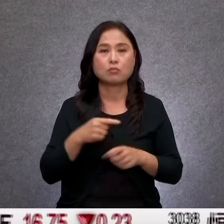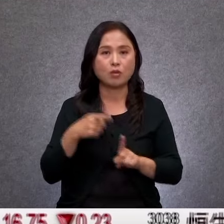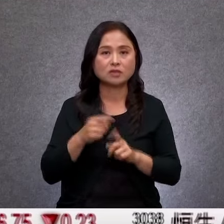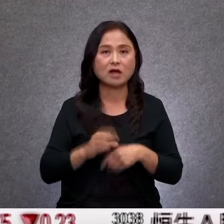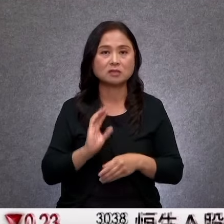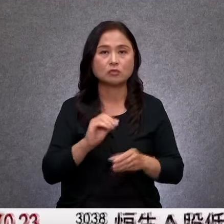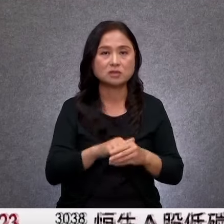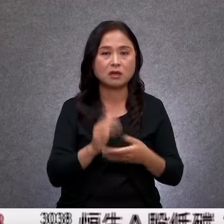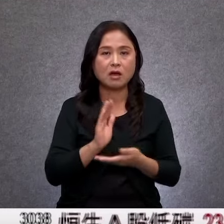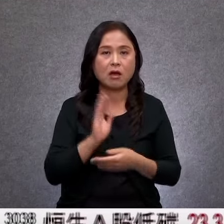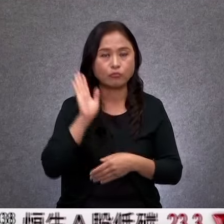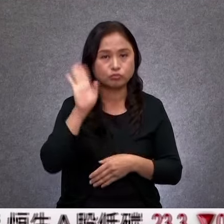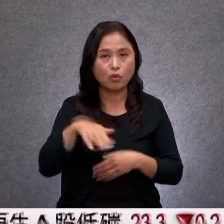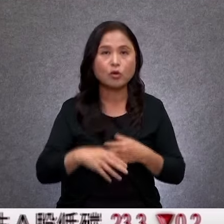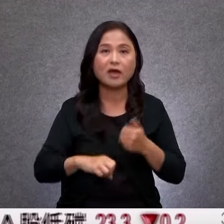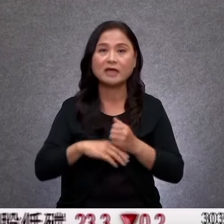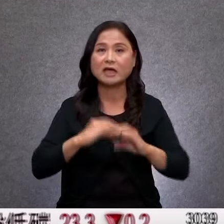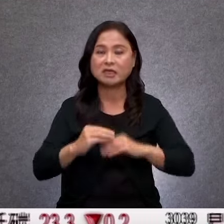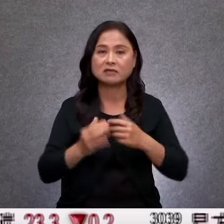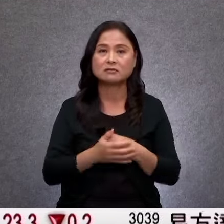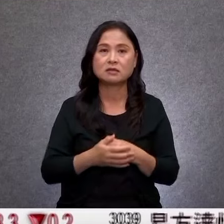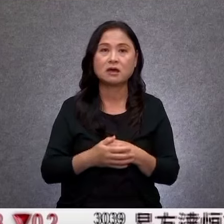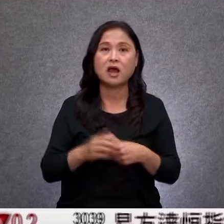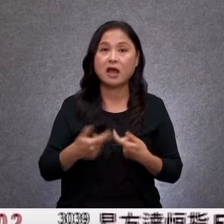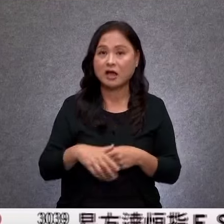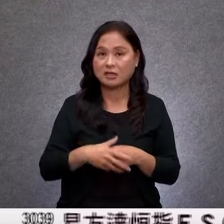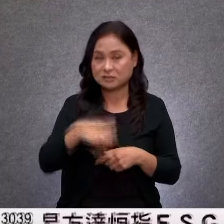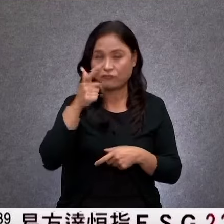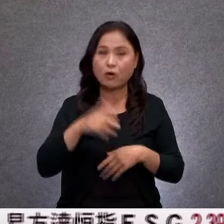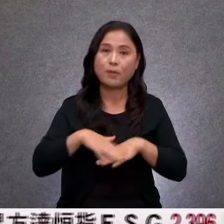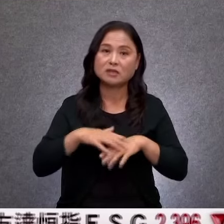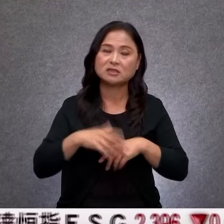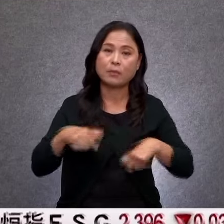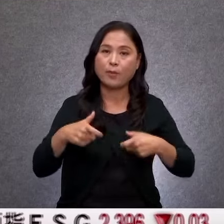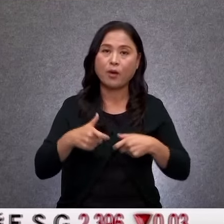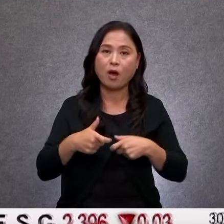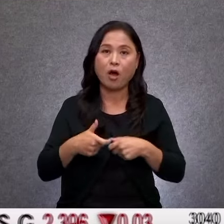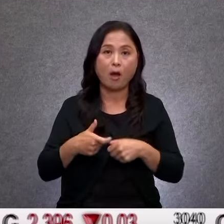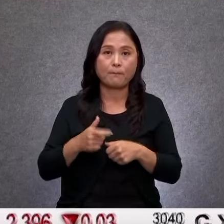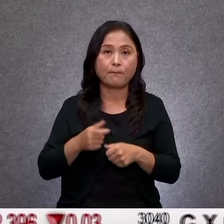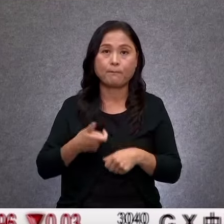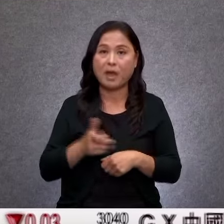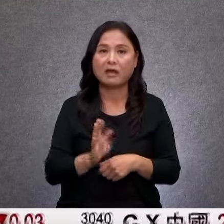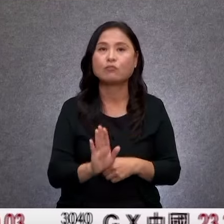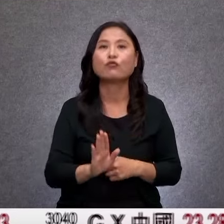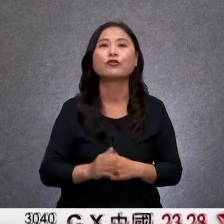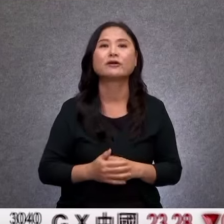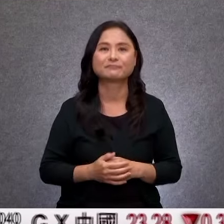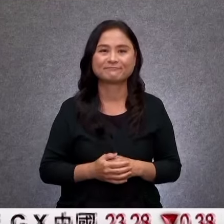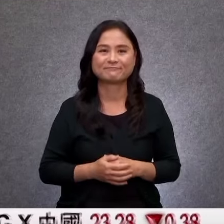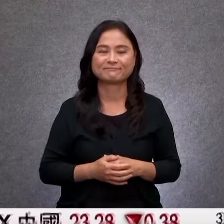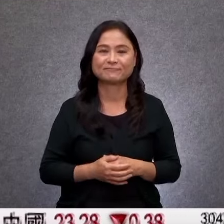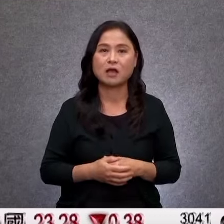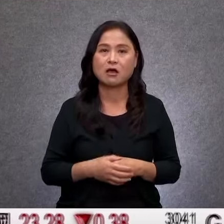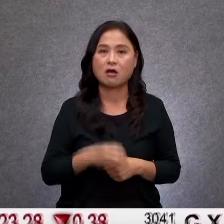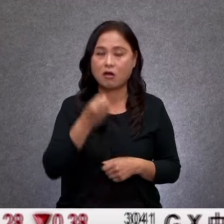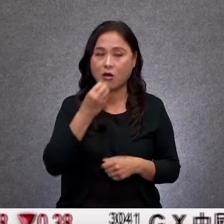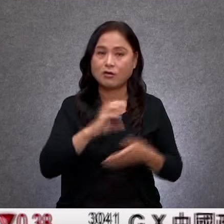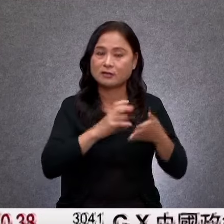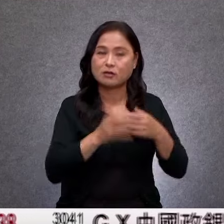錢係愛嚟投資未來做唔同嘅基建項目，係唔會愛嚟支付政府嘅日常開支嘅。